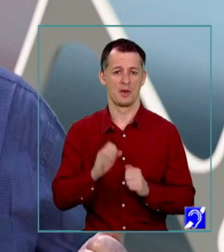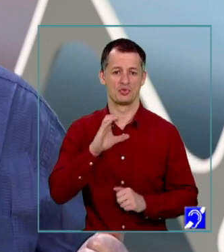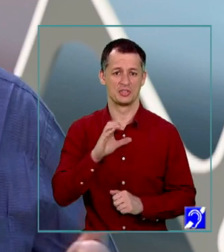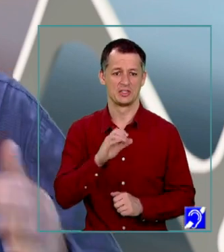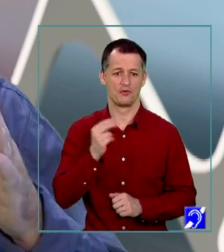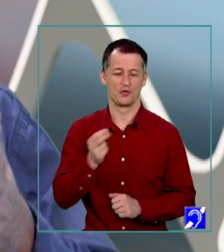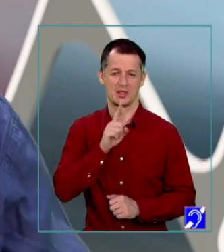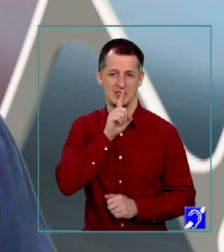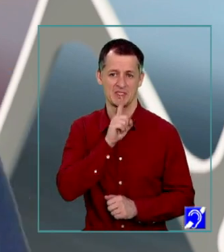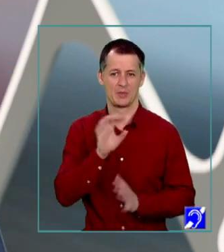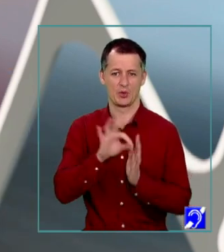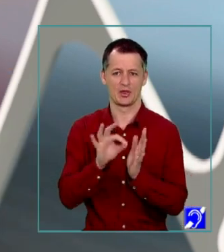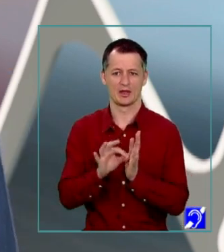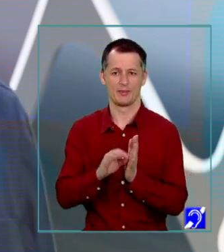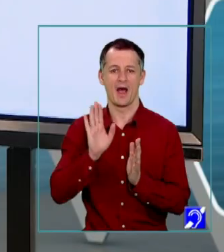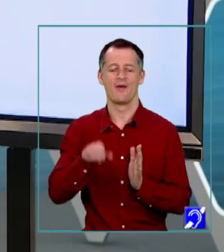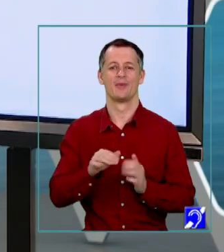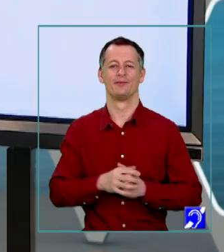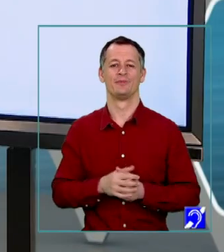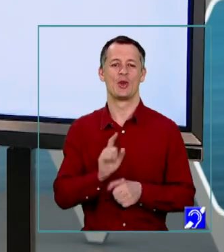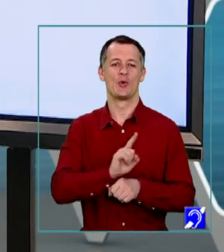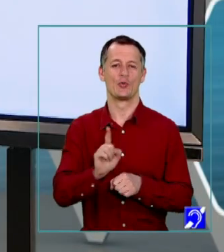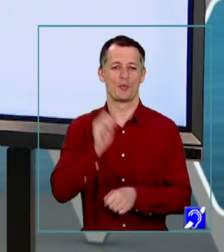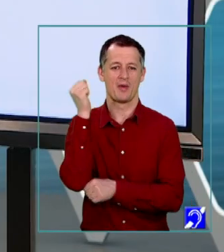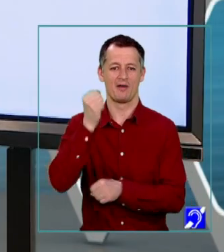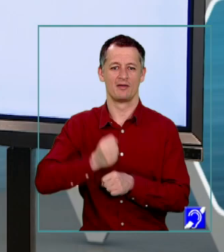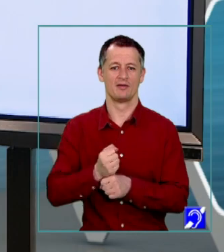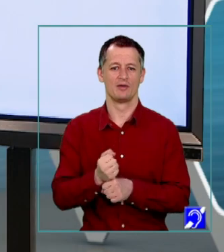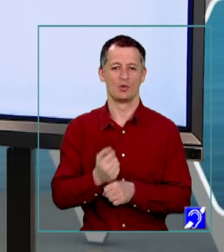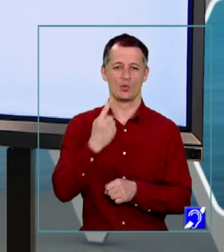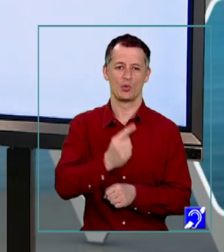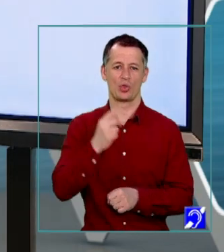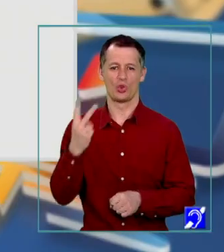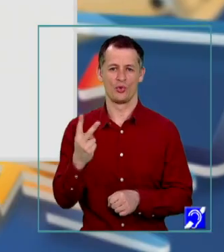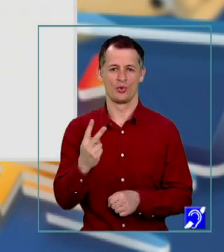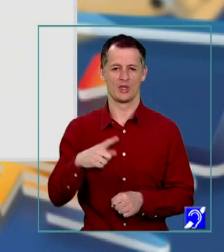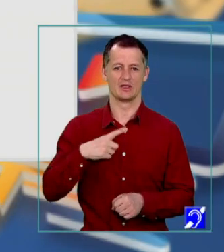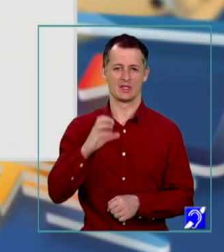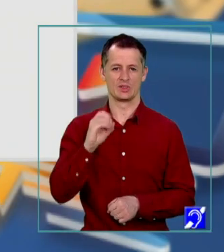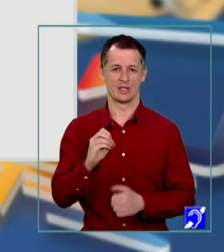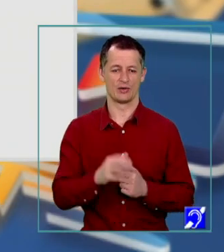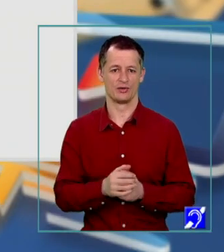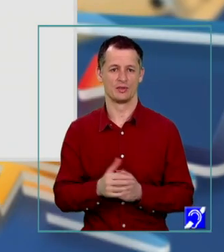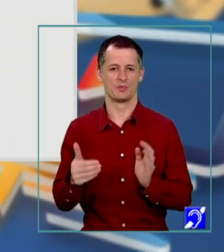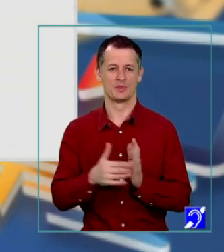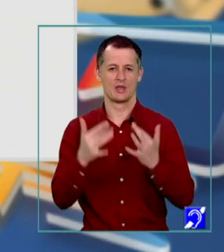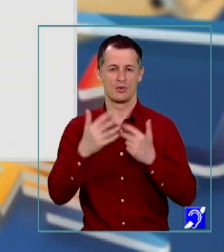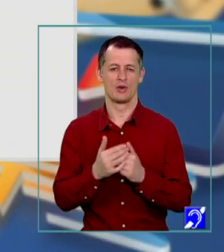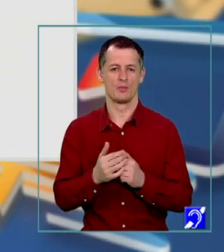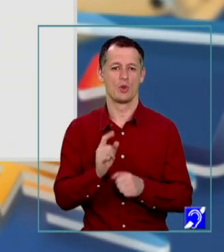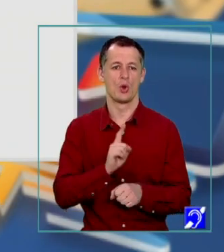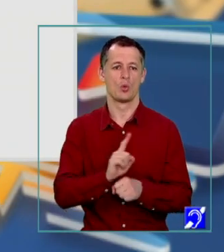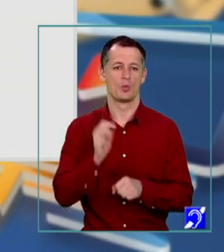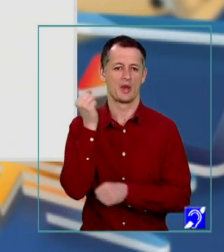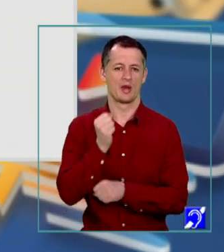foarte simplă cu datele pe care le avem. Lucru mecanic 1, 2 este 0, trebuie să calculăm lucru mecanic total.